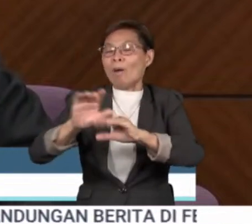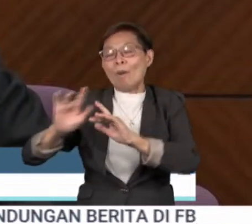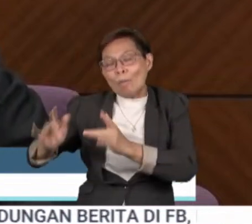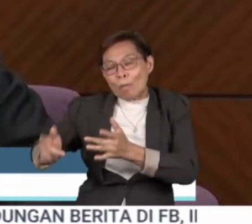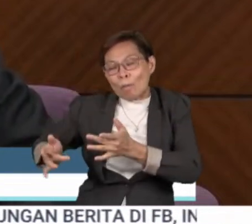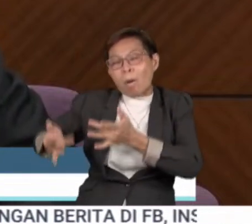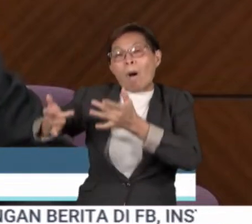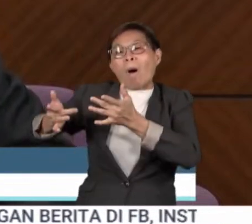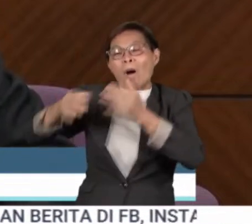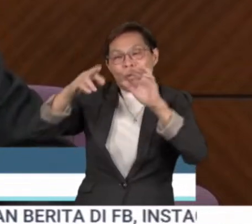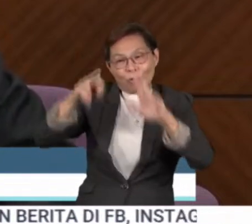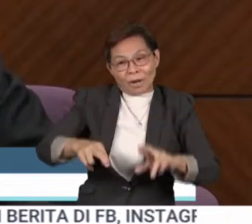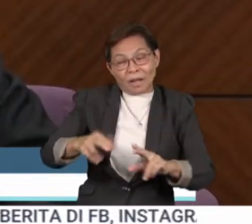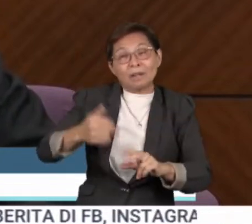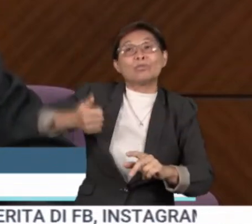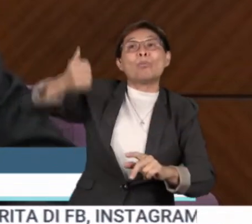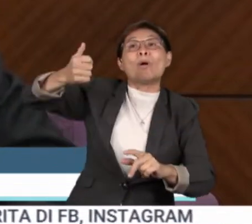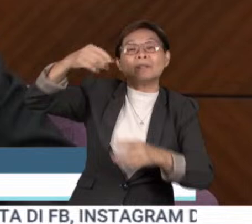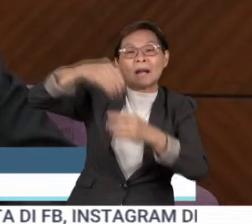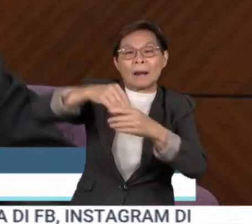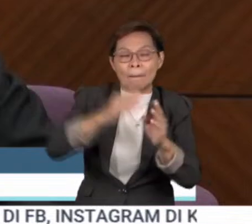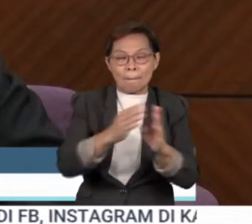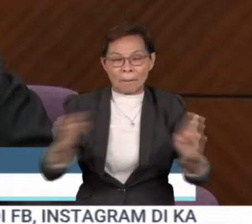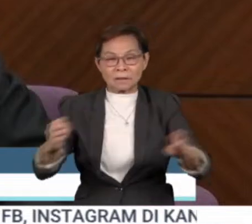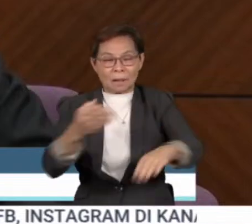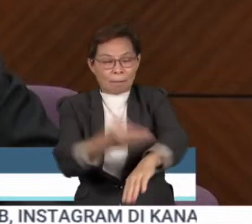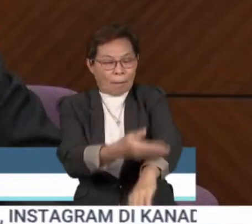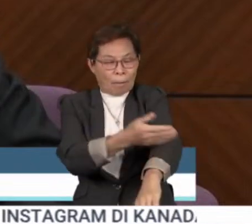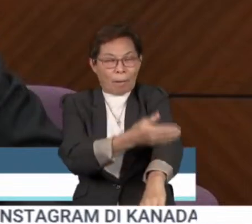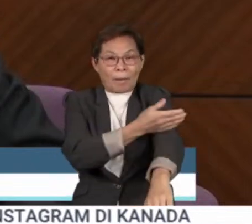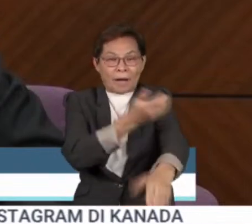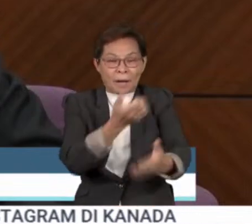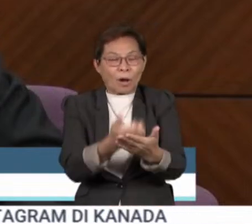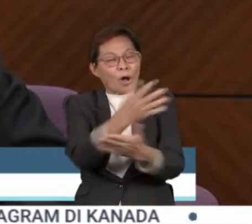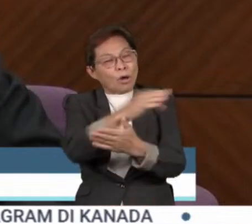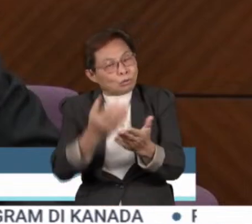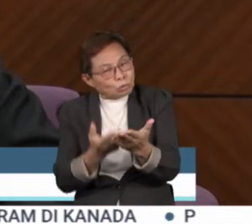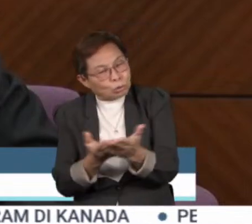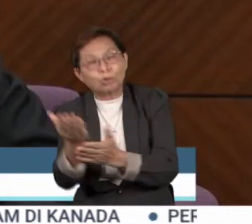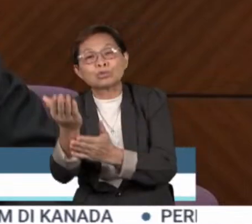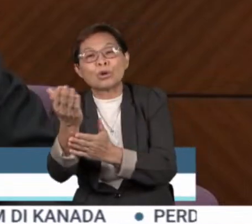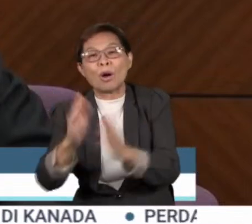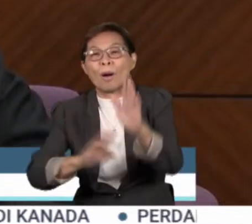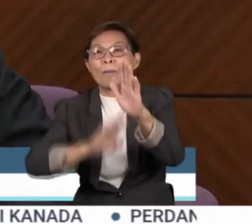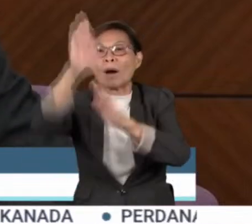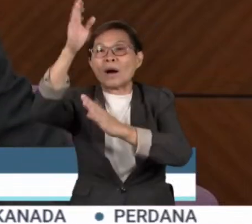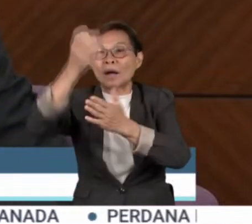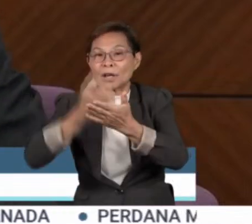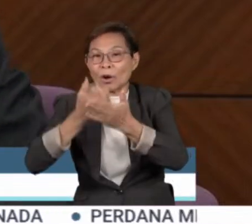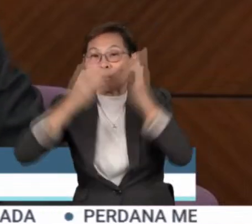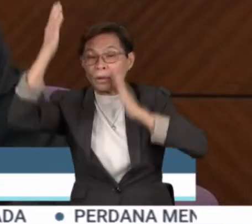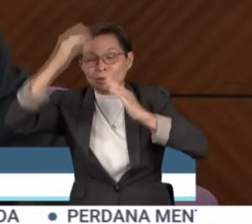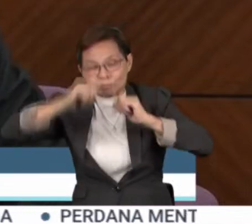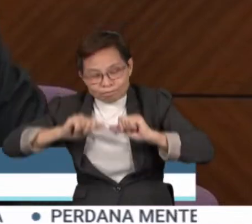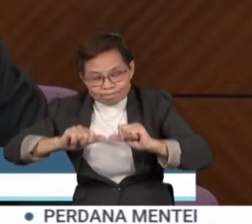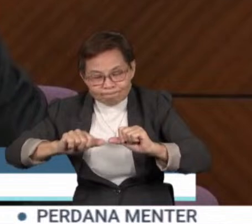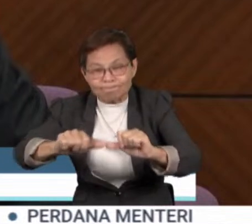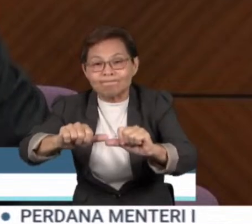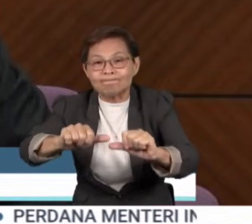hidup rakyat terutamanya dalam tempoh pemulihan ekonomi dan sekaligus memastikan pembangunan ekonomi negara